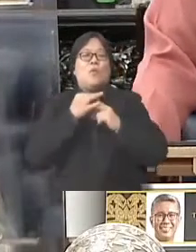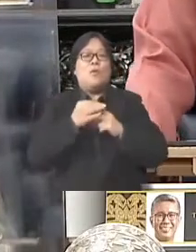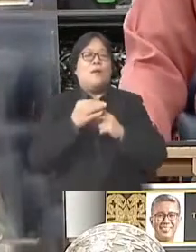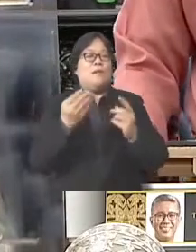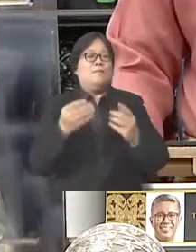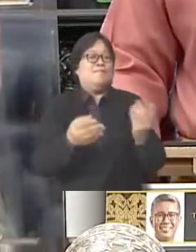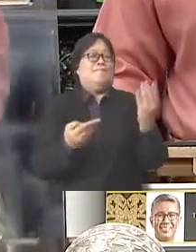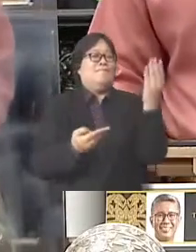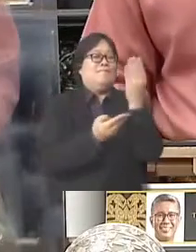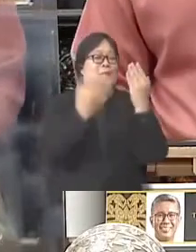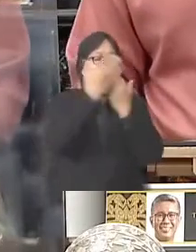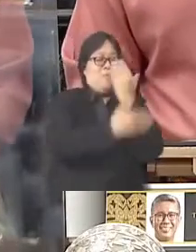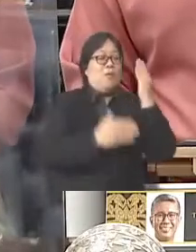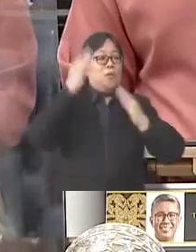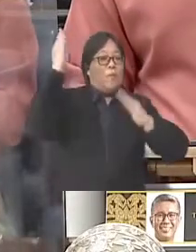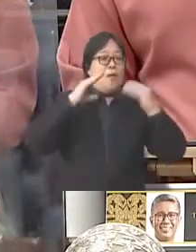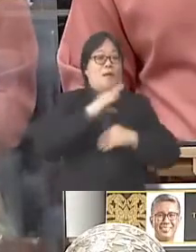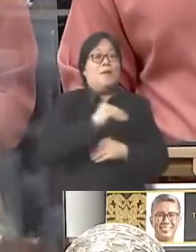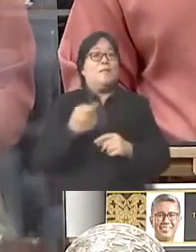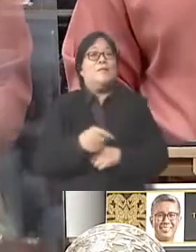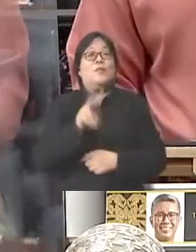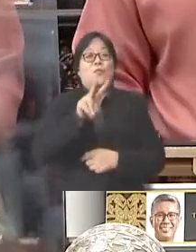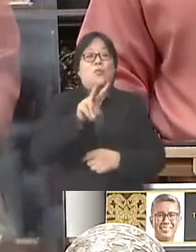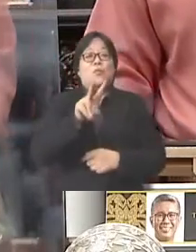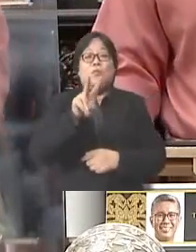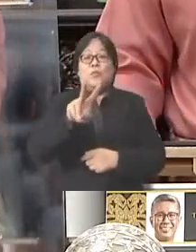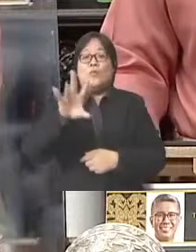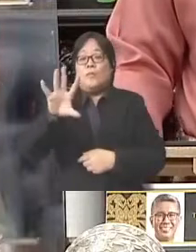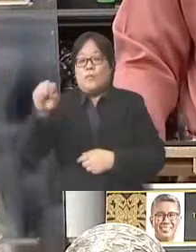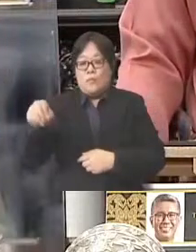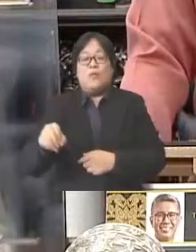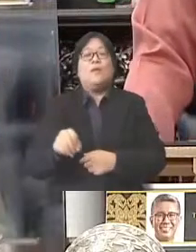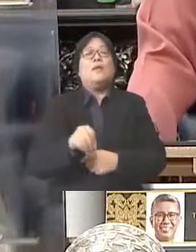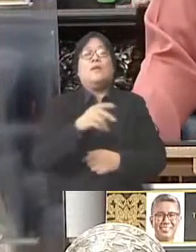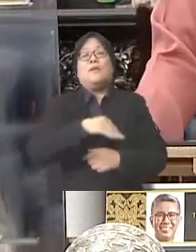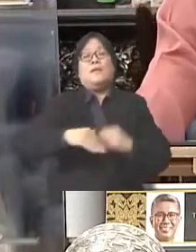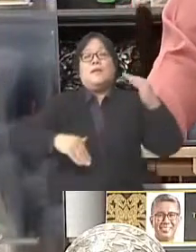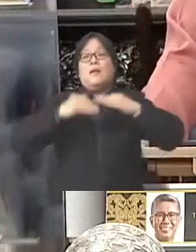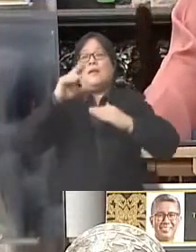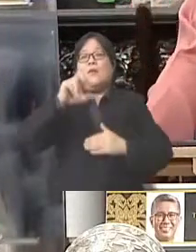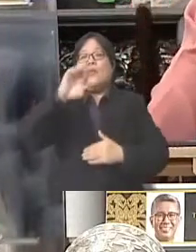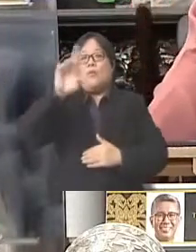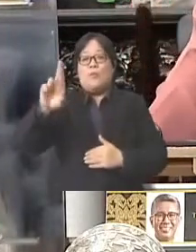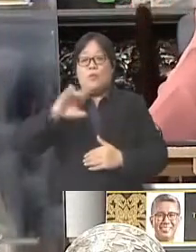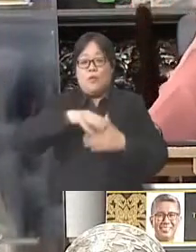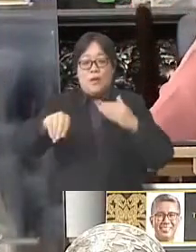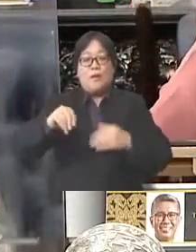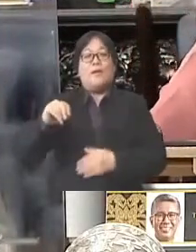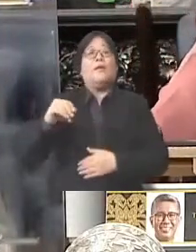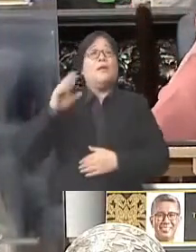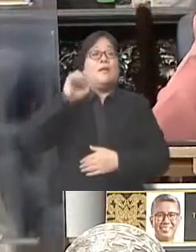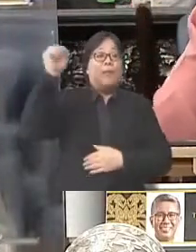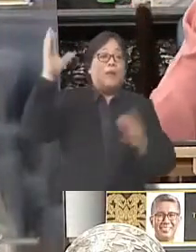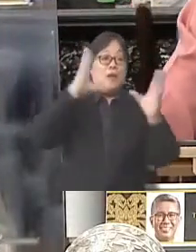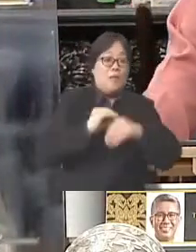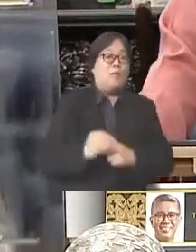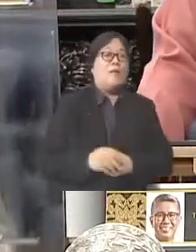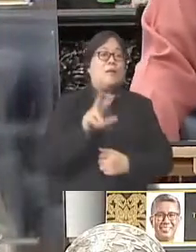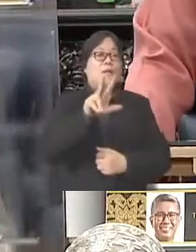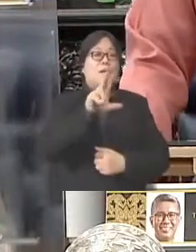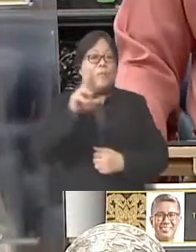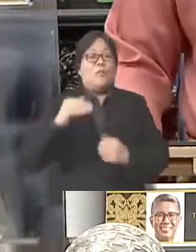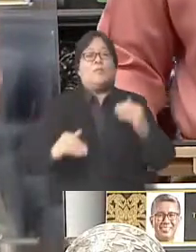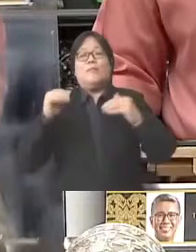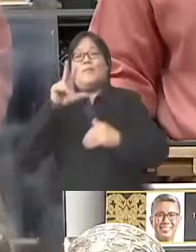Kelapa Sawit bagi Senandung laser daripada 2.500 kepada 3000mg dan bagi sabada sawah dari Rp3.000 kepada